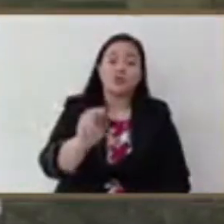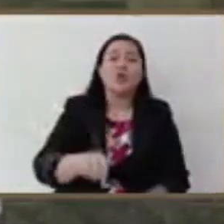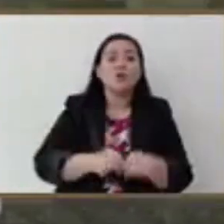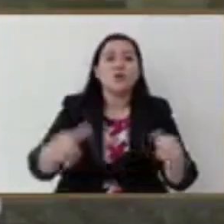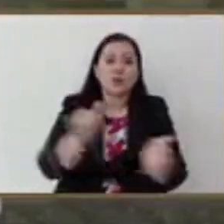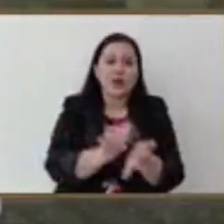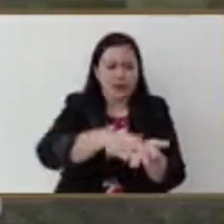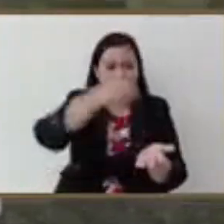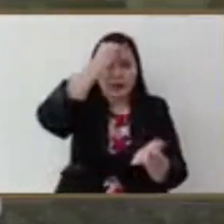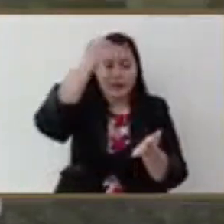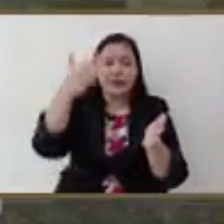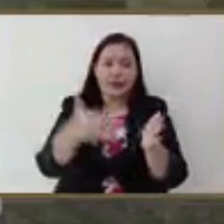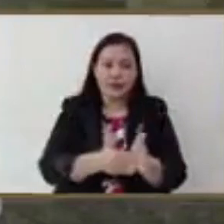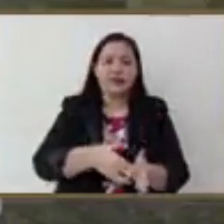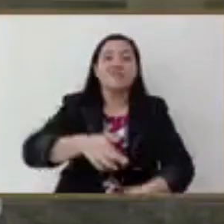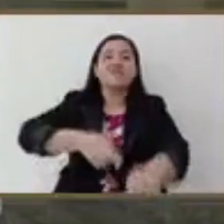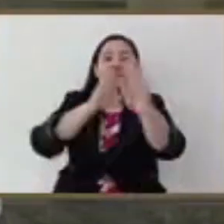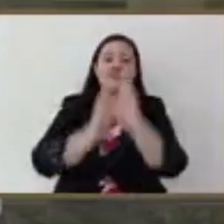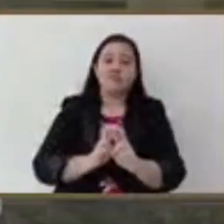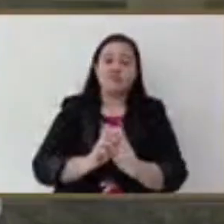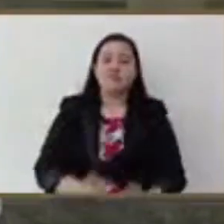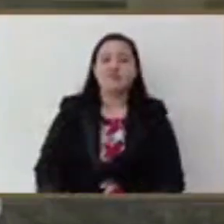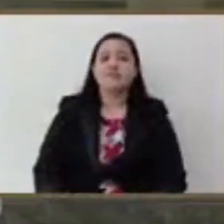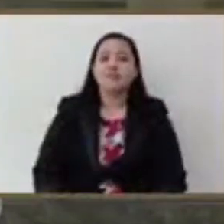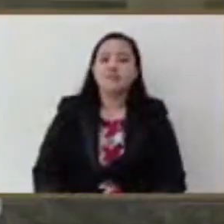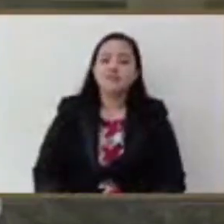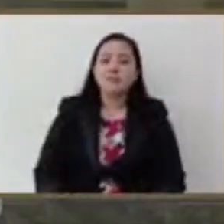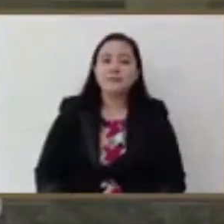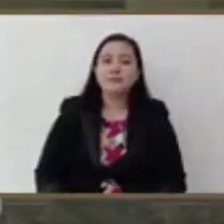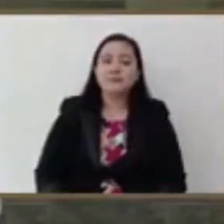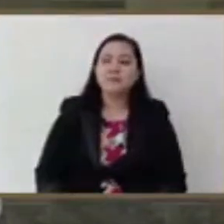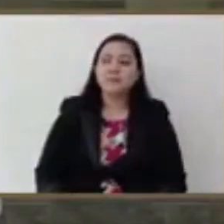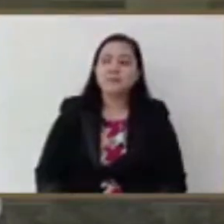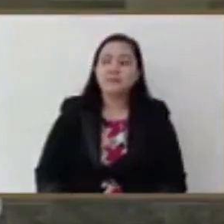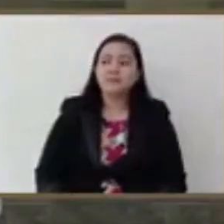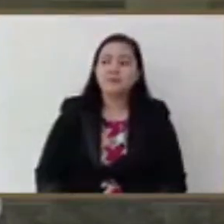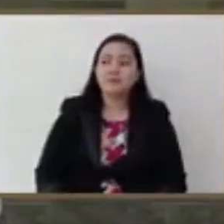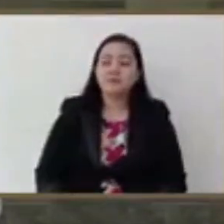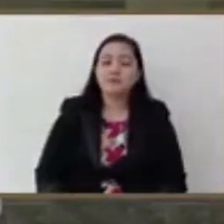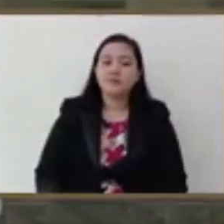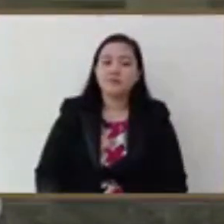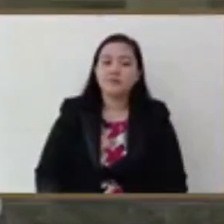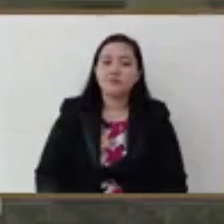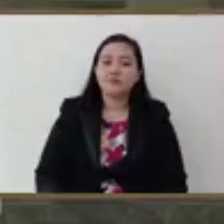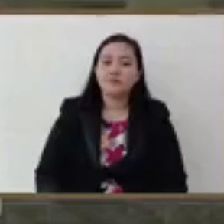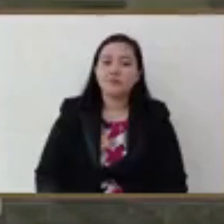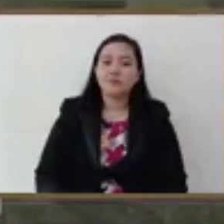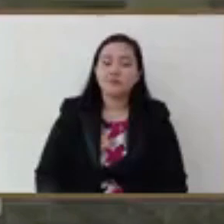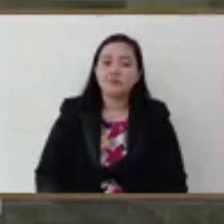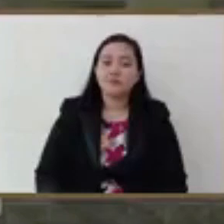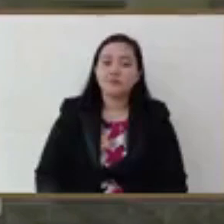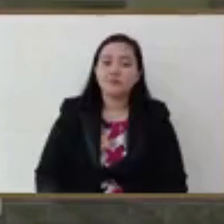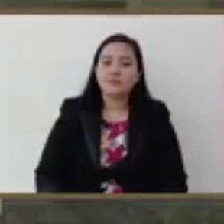That is something stupid, brethren. And that, the word of God, do not allow.